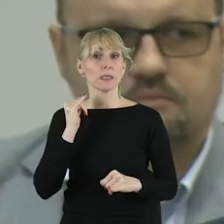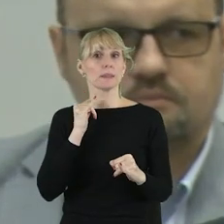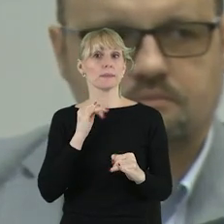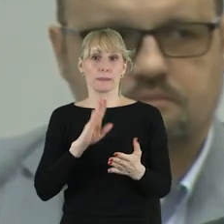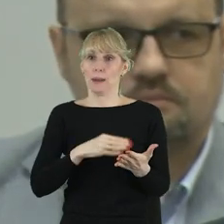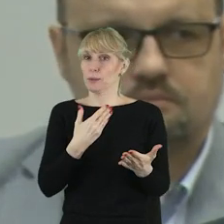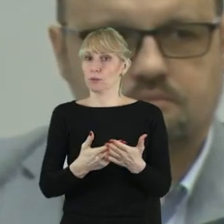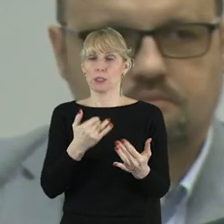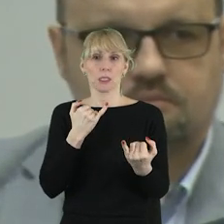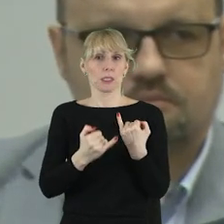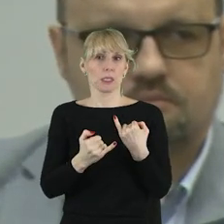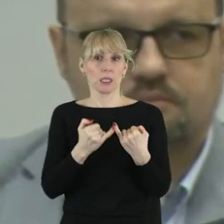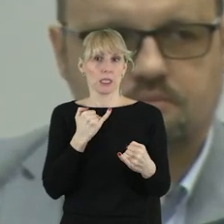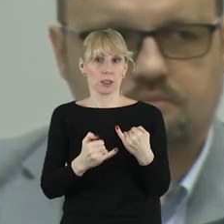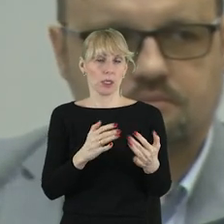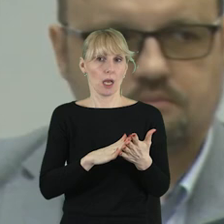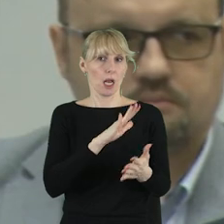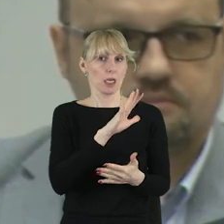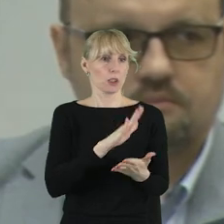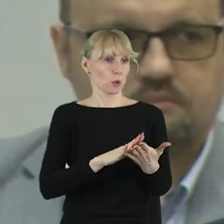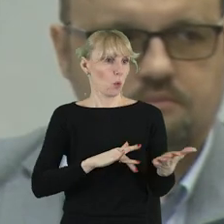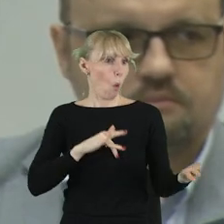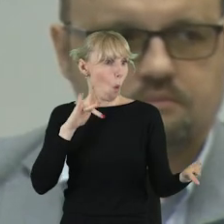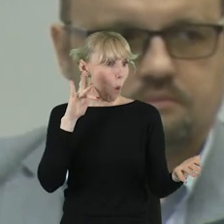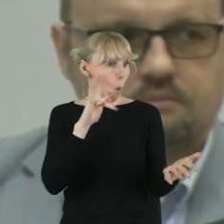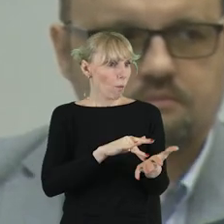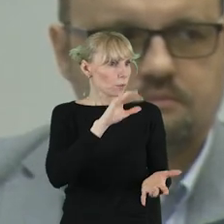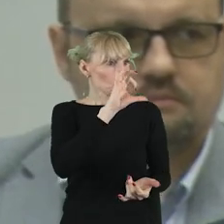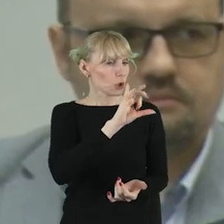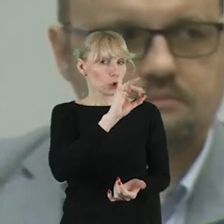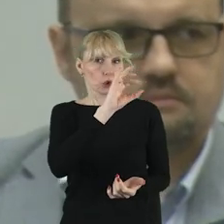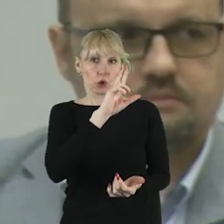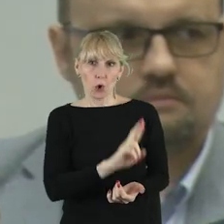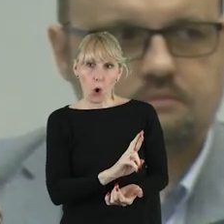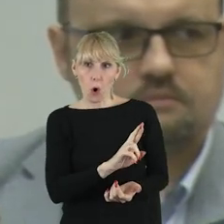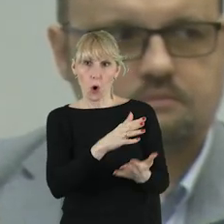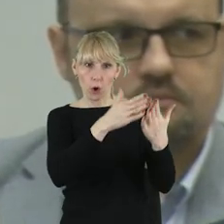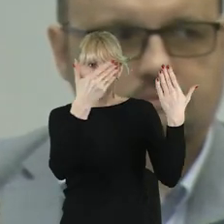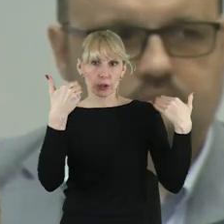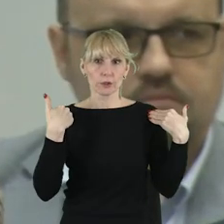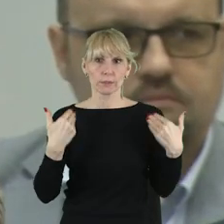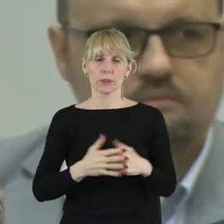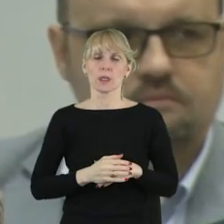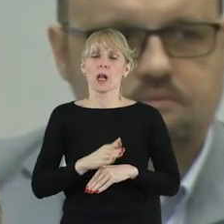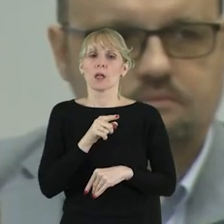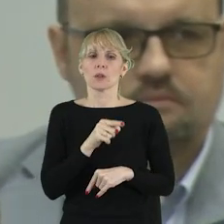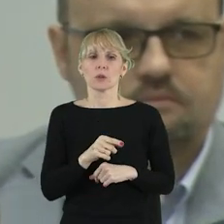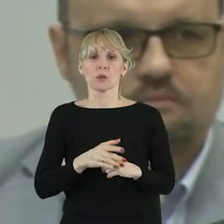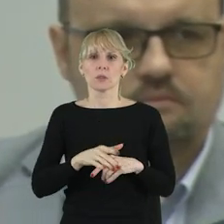następuje natychmiastowa pomoc przewiezienia do wysokospecjalistycznego